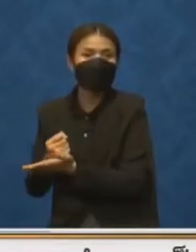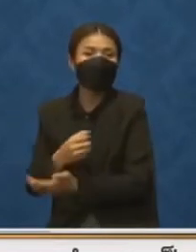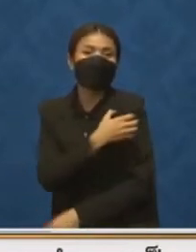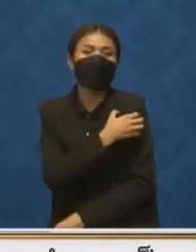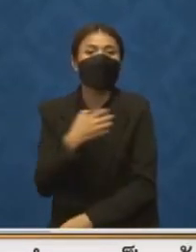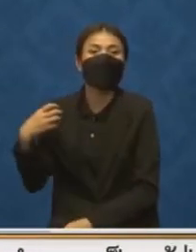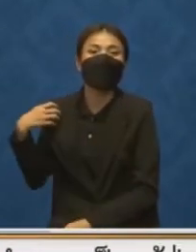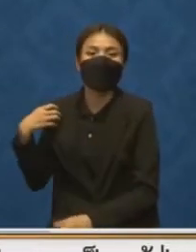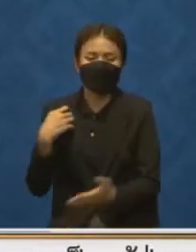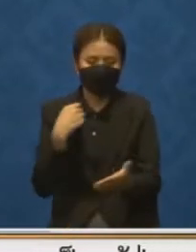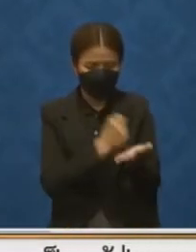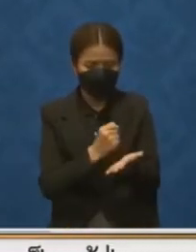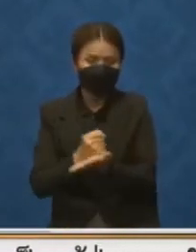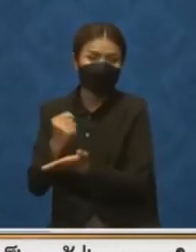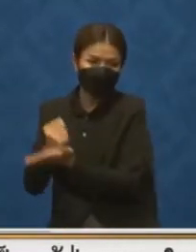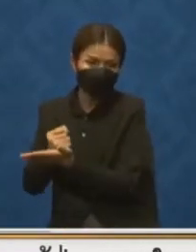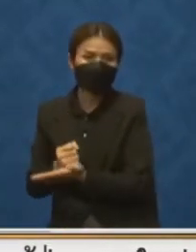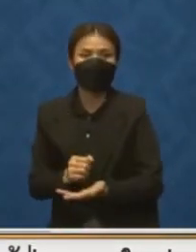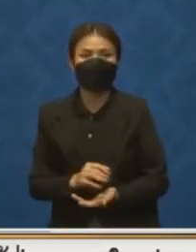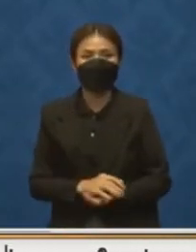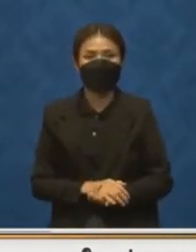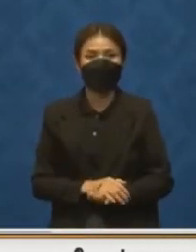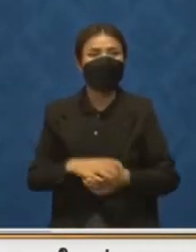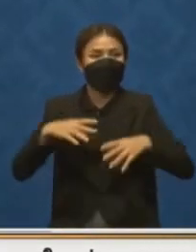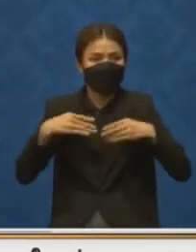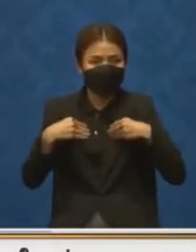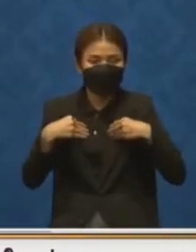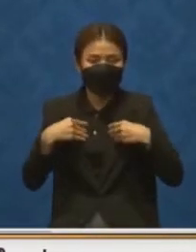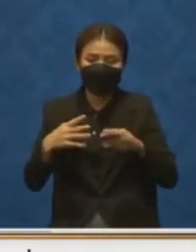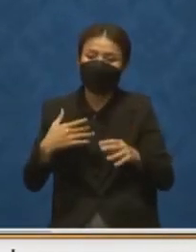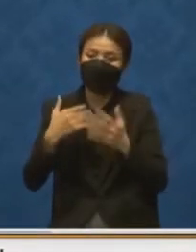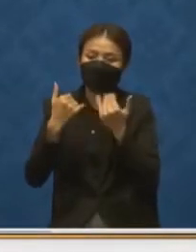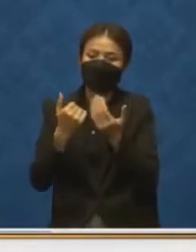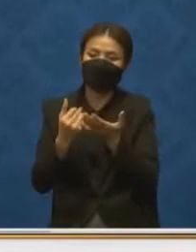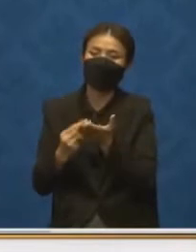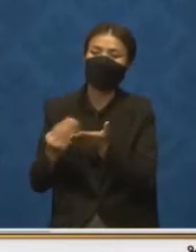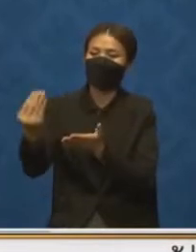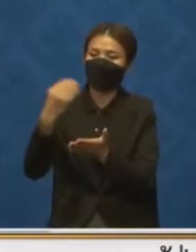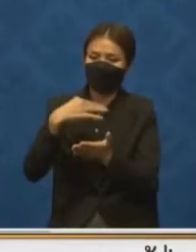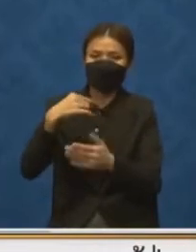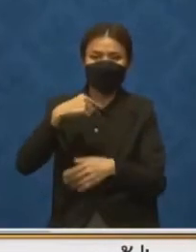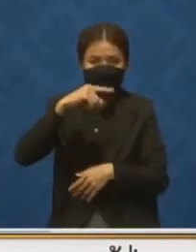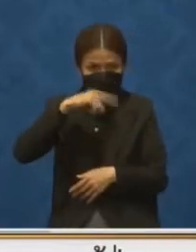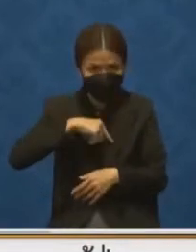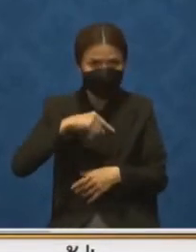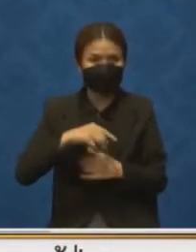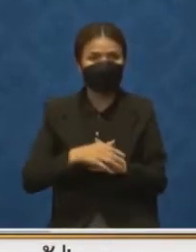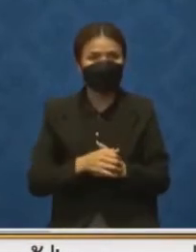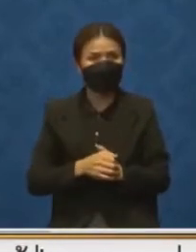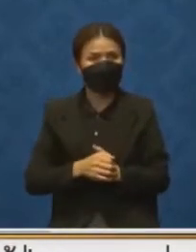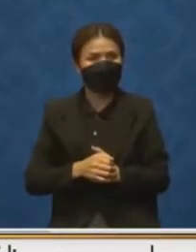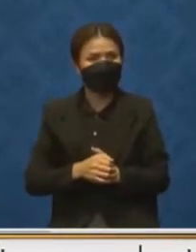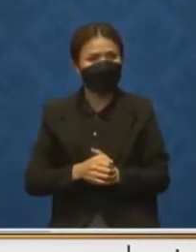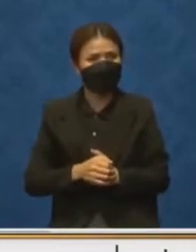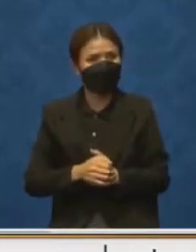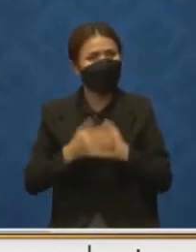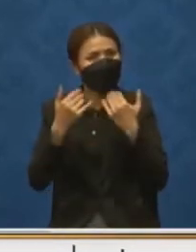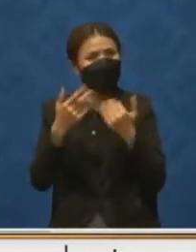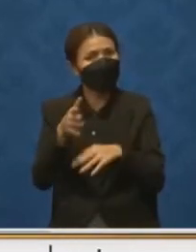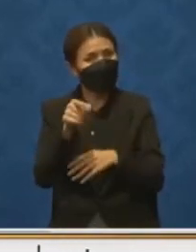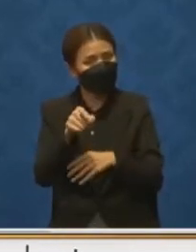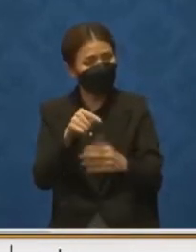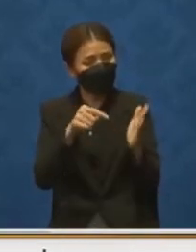ที่เป็ที่ยอมรับเป็นอฟิเดวีซึ่งส่งกลบเข้ามาถึจะเป็ที่ยอมรับเพรฉนั้นถามวอนนั้คอข้อความหเป่า